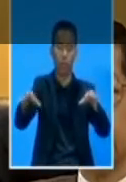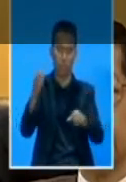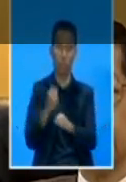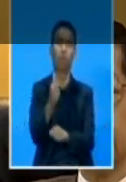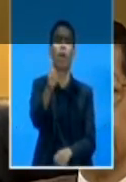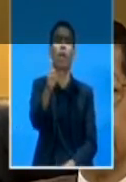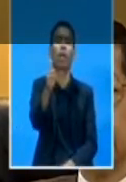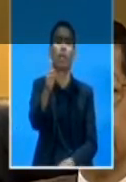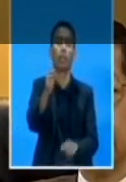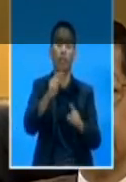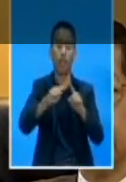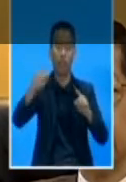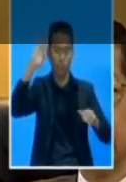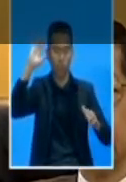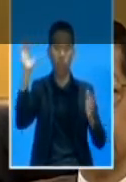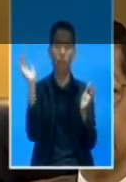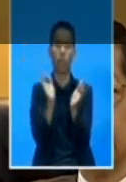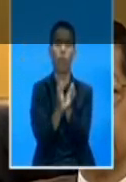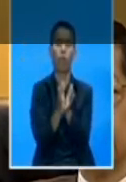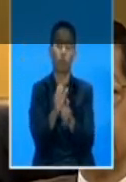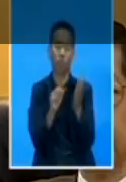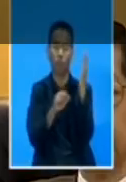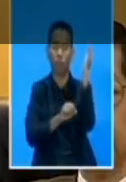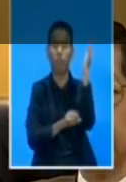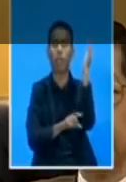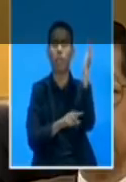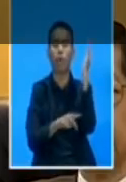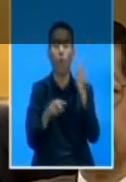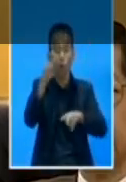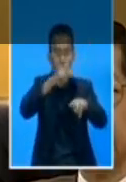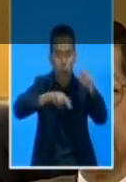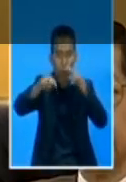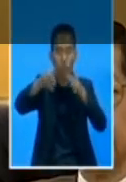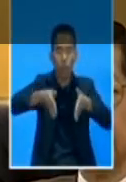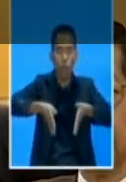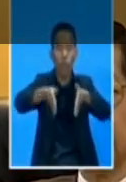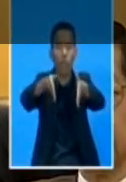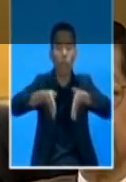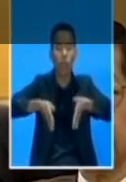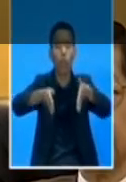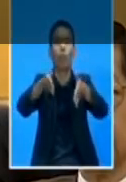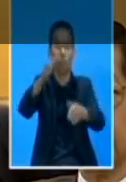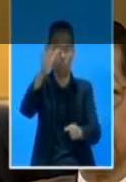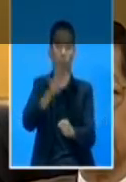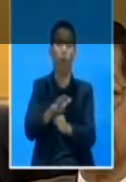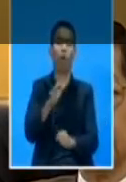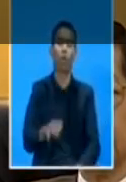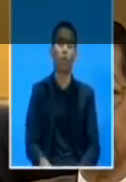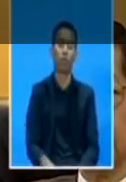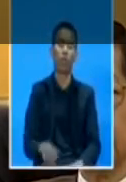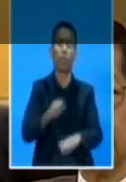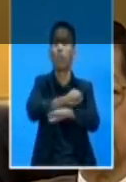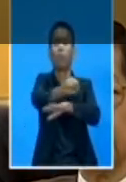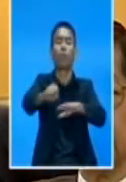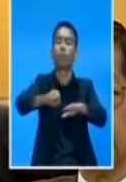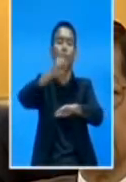ดังนั้นตำรวจสิงคโปร์ไม่ต้องไปดูที่ไหนครับดูเฉพาะในถนนสตรีทคลามกับในสวนสาธ